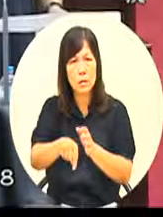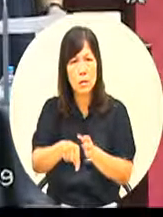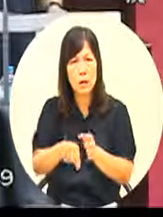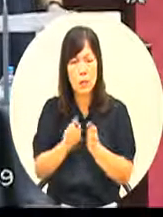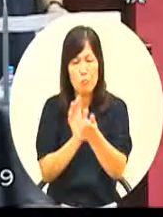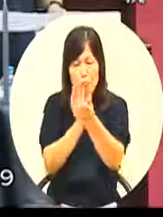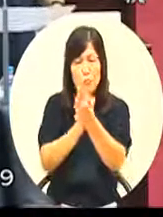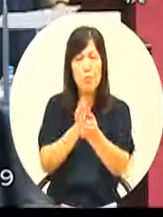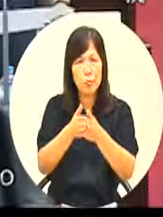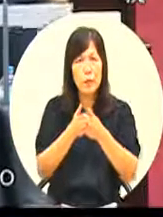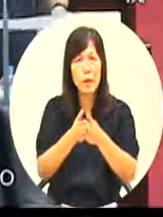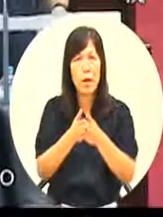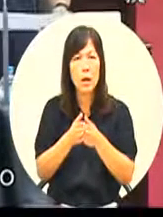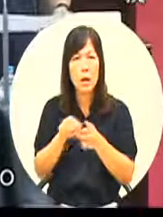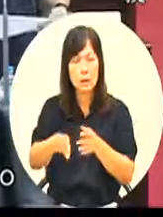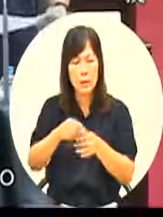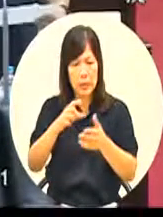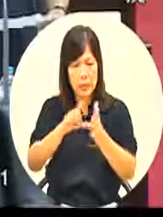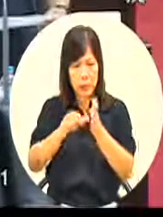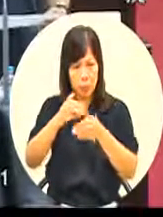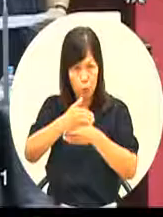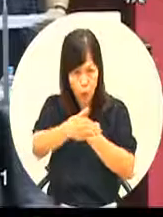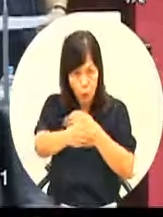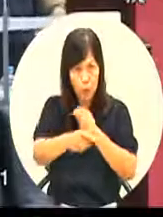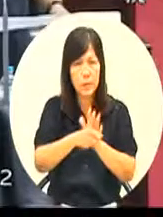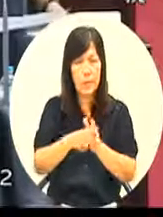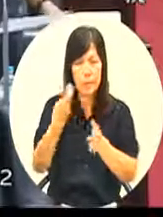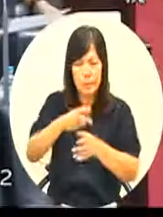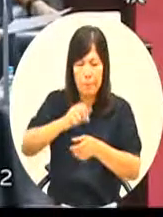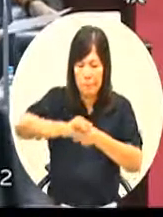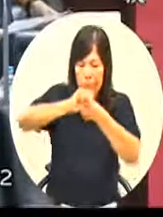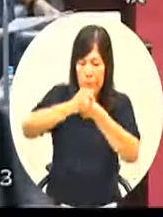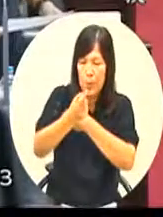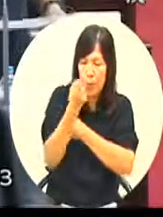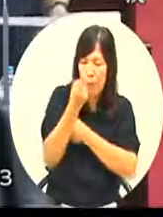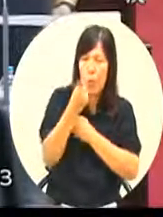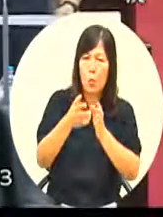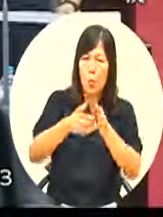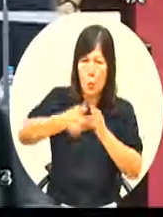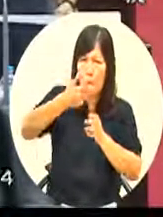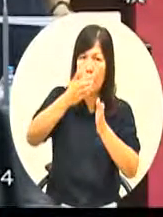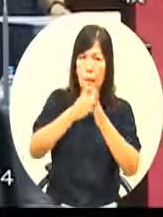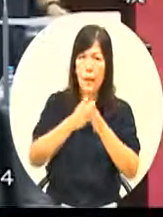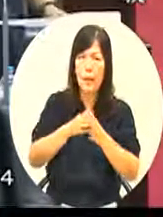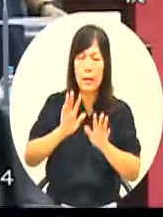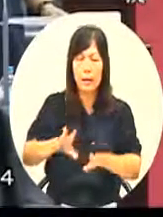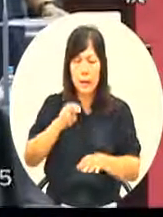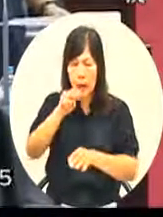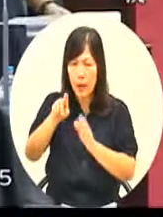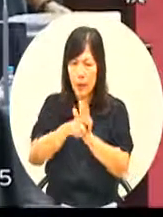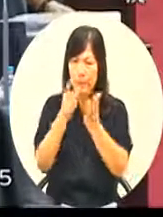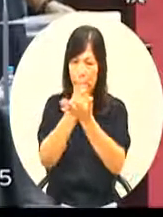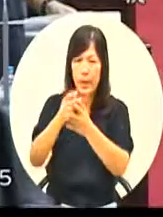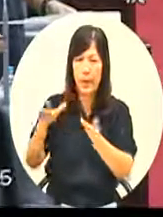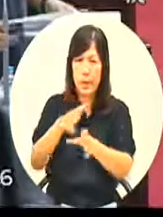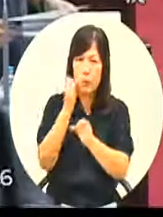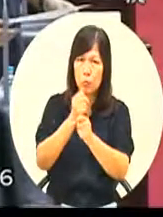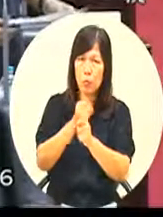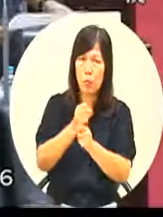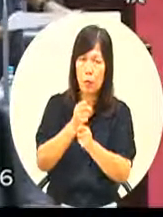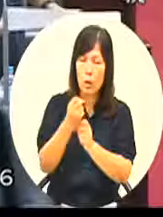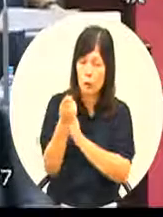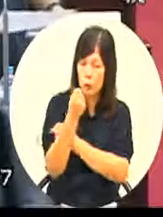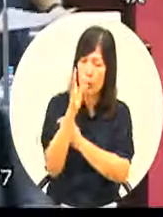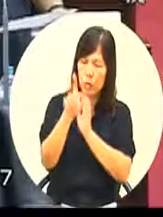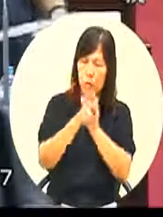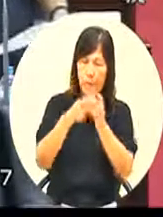推动，我想这个时程哈，我们也是可以加快。那目前我看到我们局里其实也很用心给我们的资料，在明